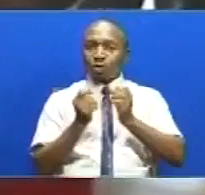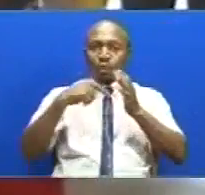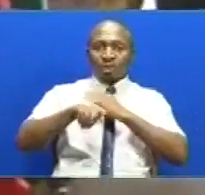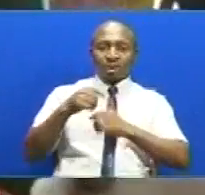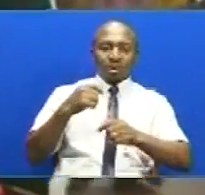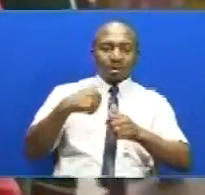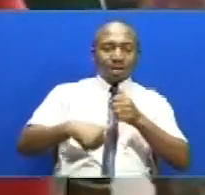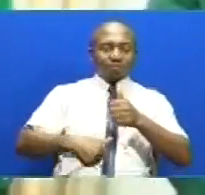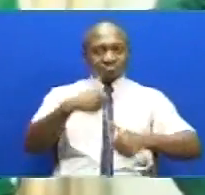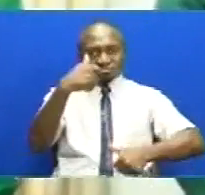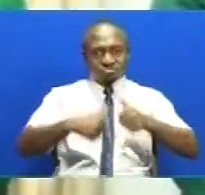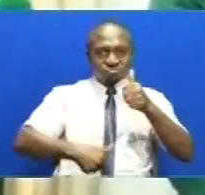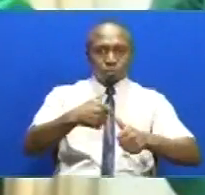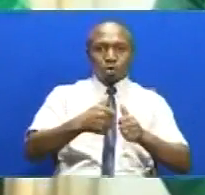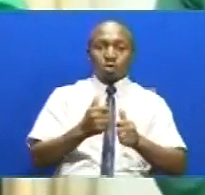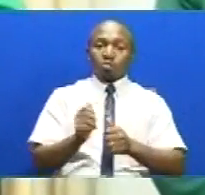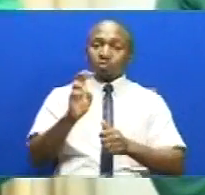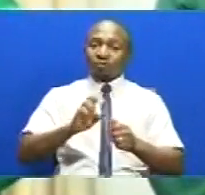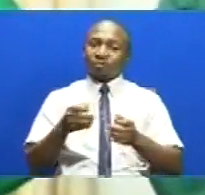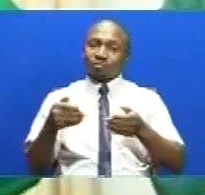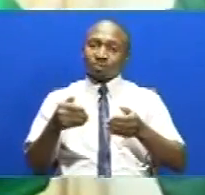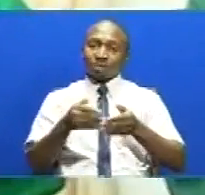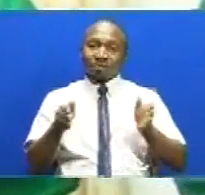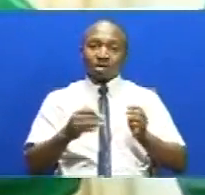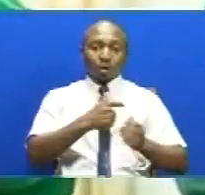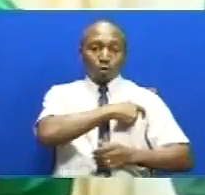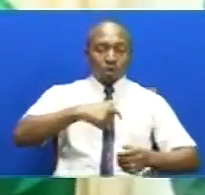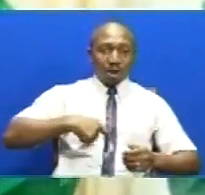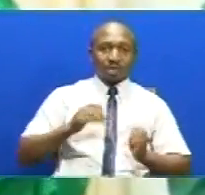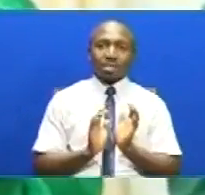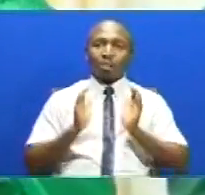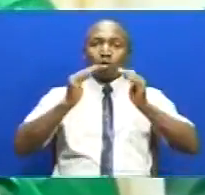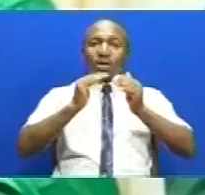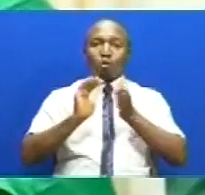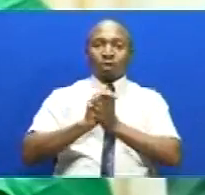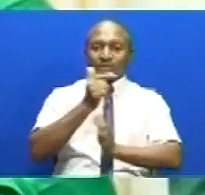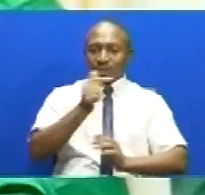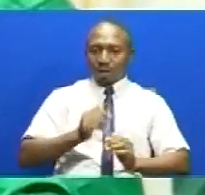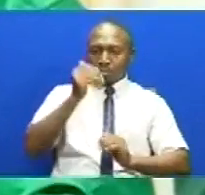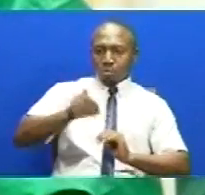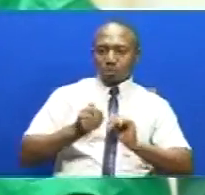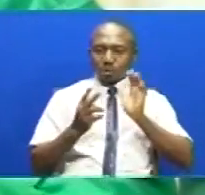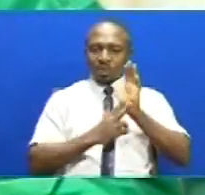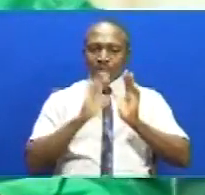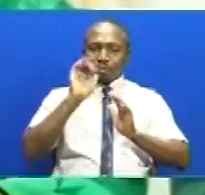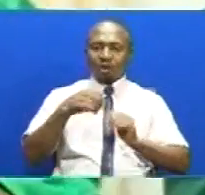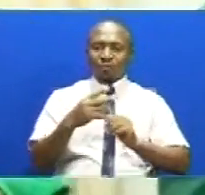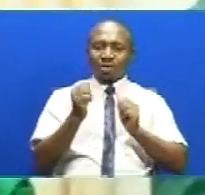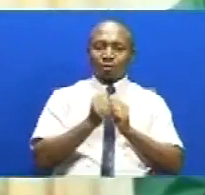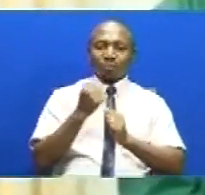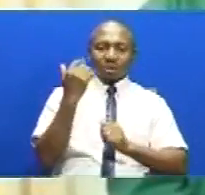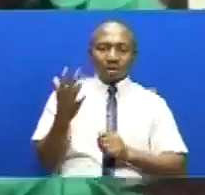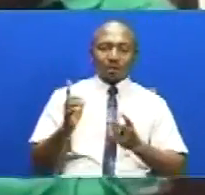katika kinyang'anyiro cha kuwania kiti cha urais wa Jamhuri ya Muungano wa Tanzania. Mwezi Julai mwaka